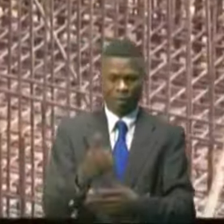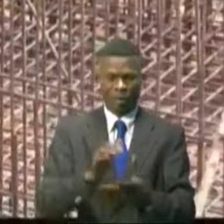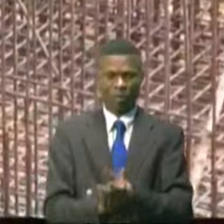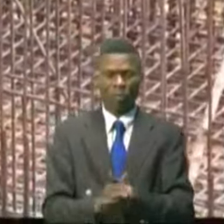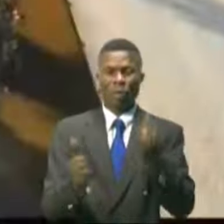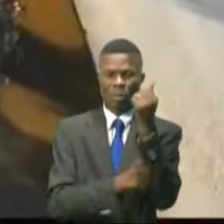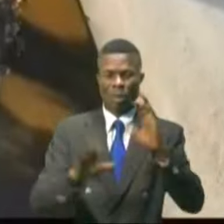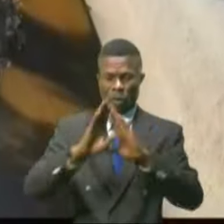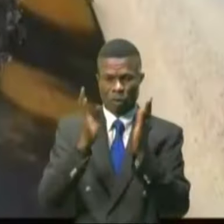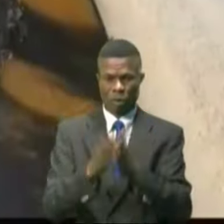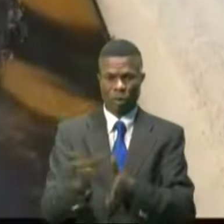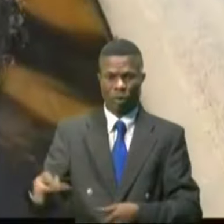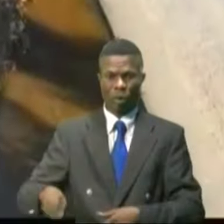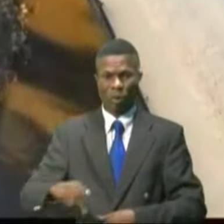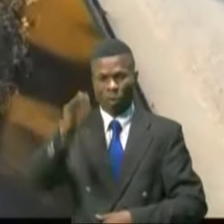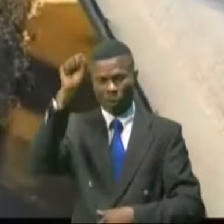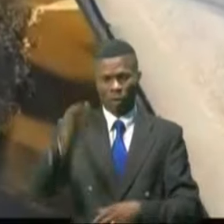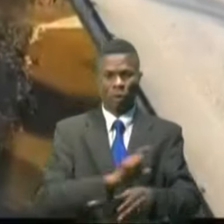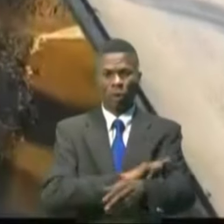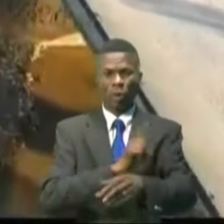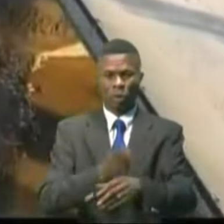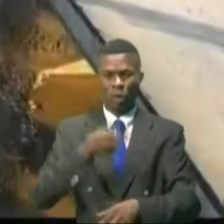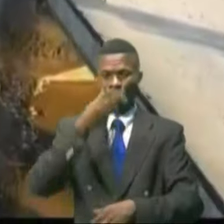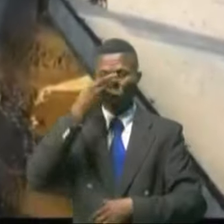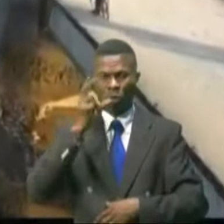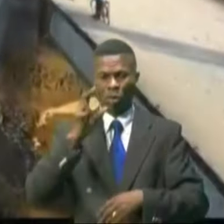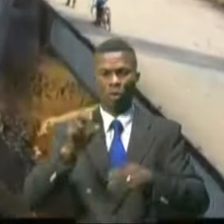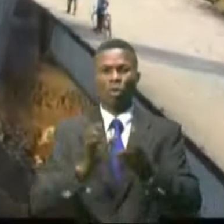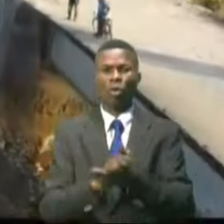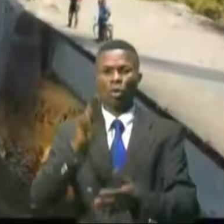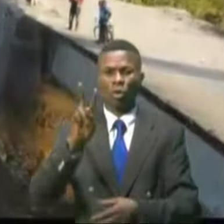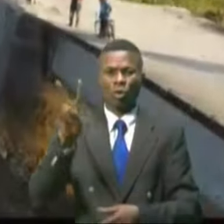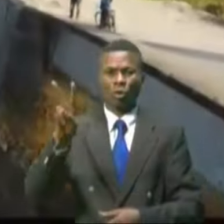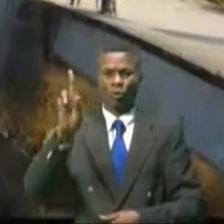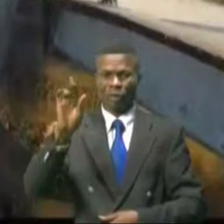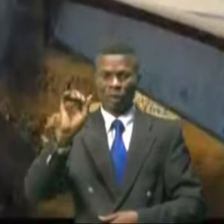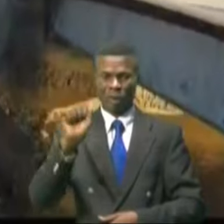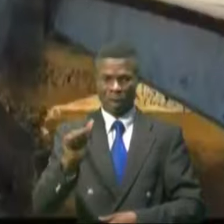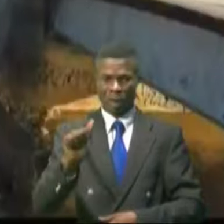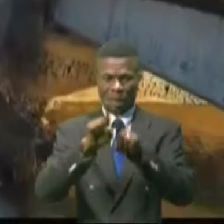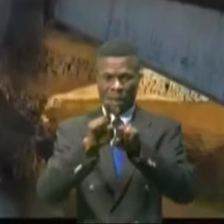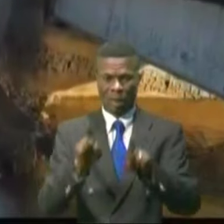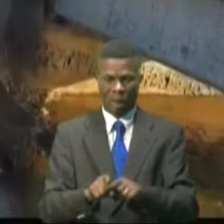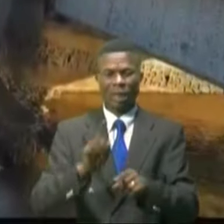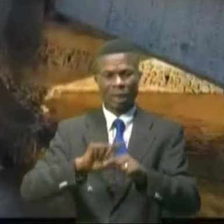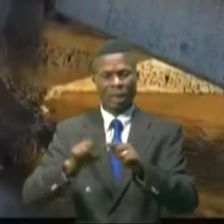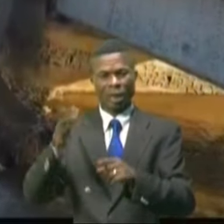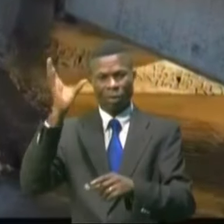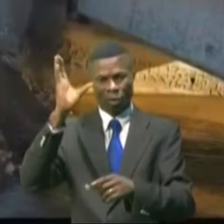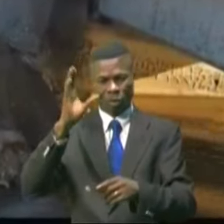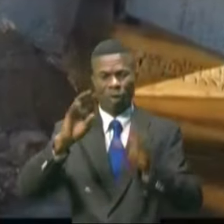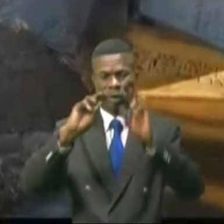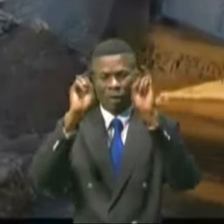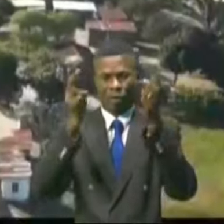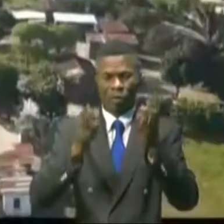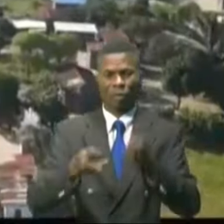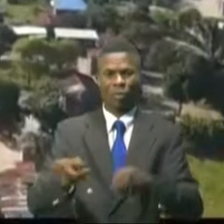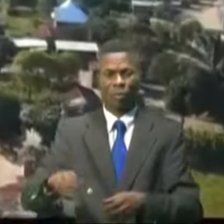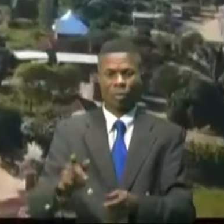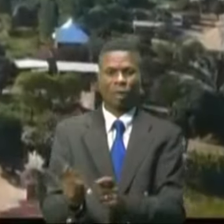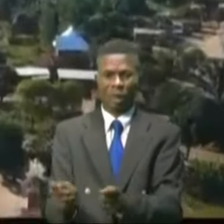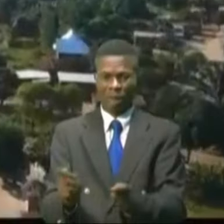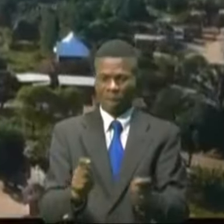de la province du Sud Kivu, Bukavu, Uvira, Baraka, Fizi, Lulimba, Missisi, ainsi que de la province du